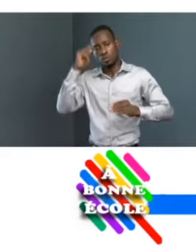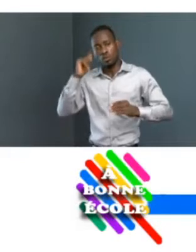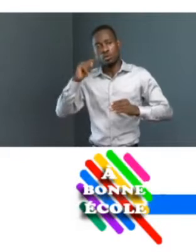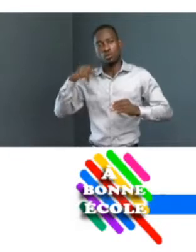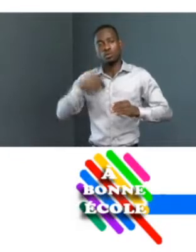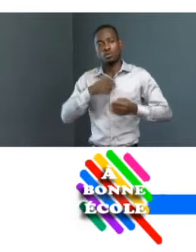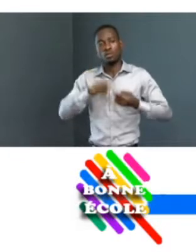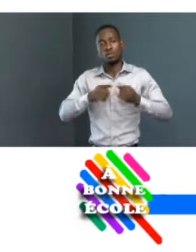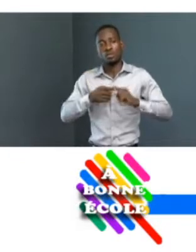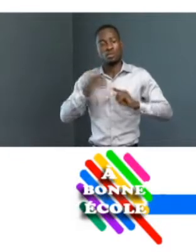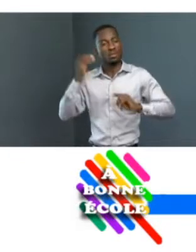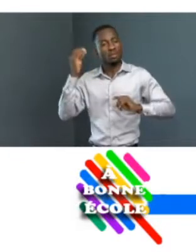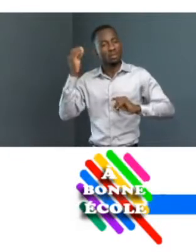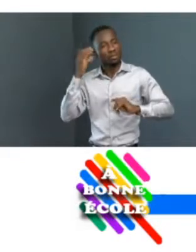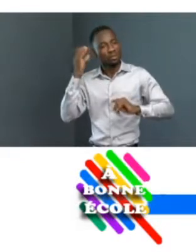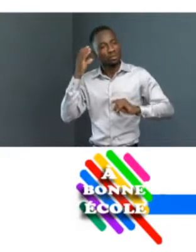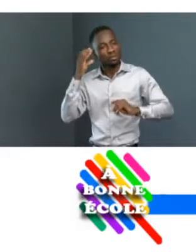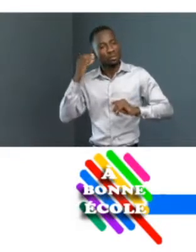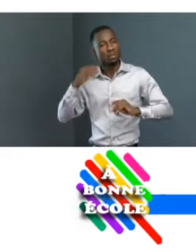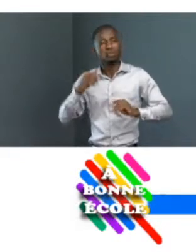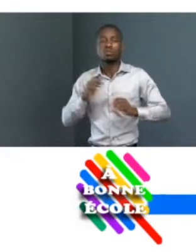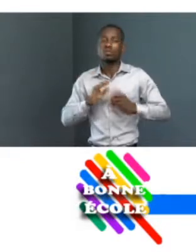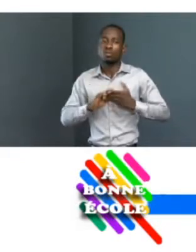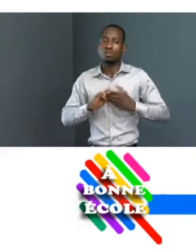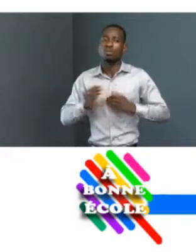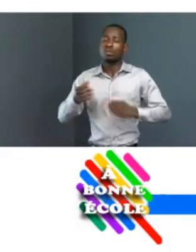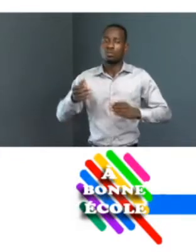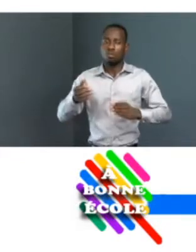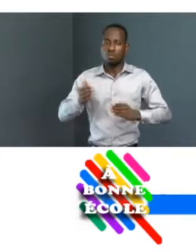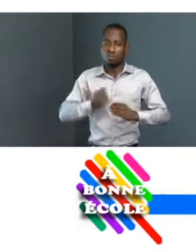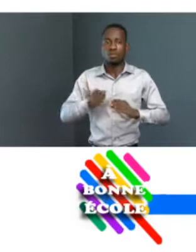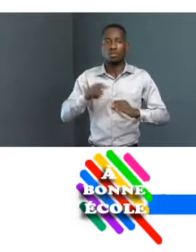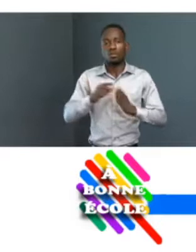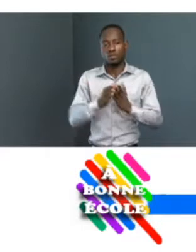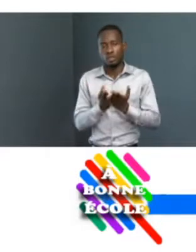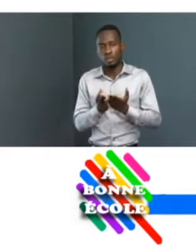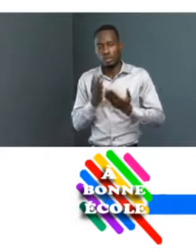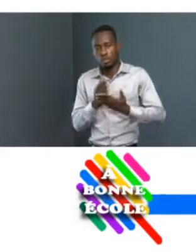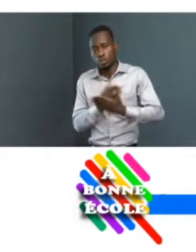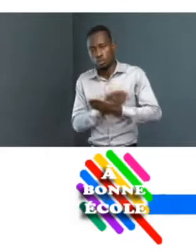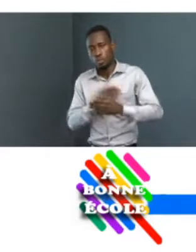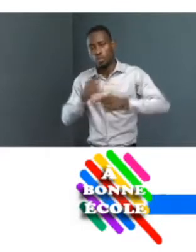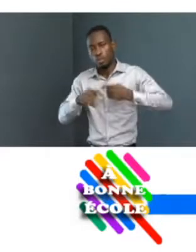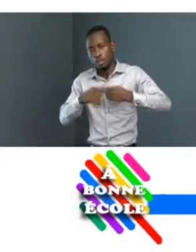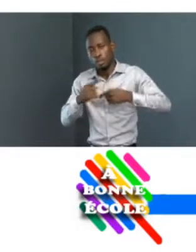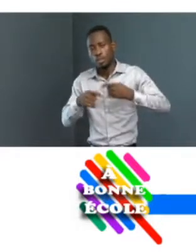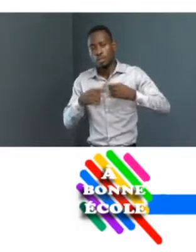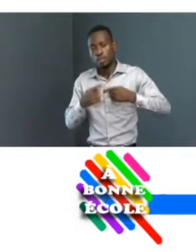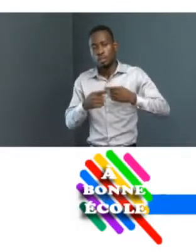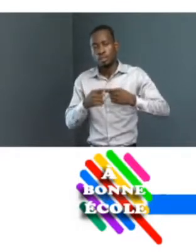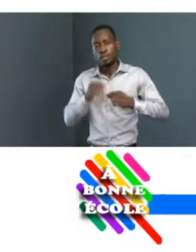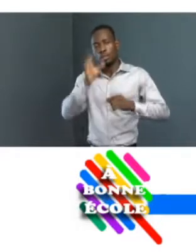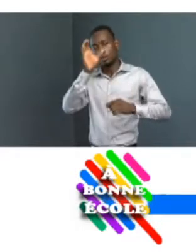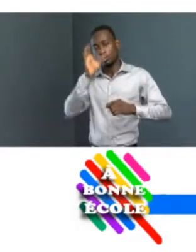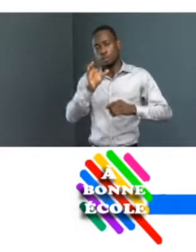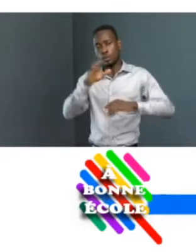amis auditeurs, je vous prie de prendre votre cahier de cours et d'aller au